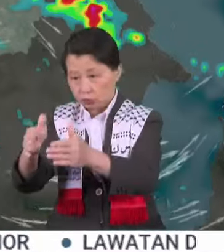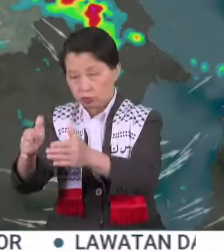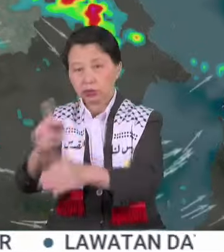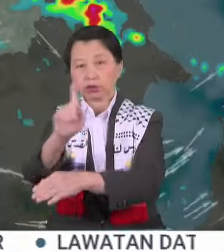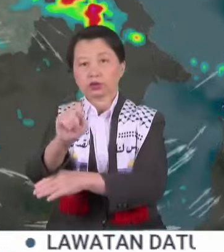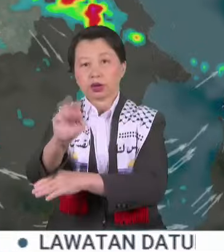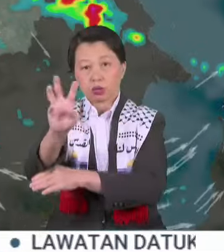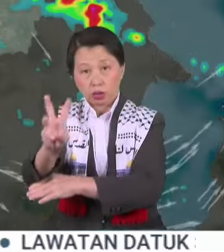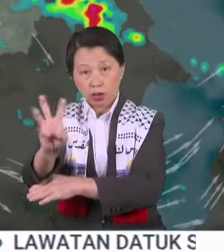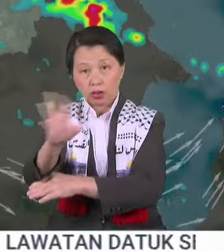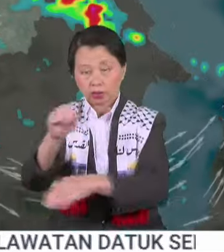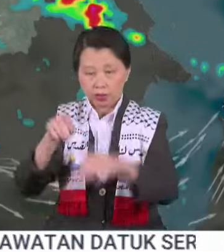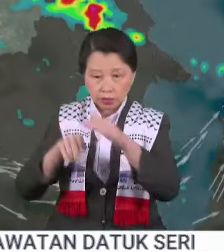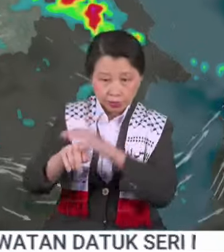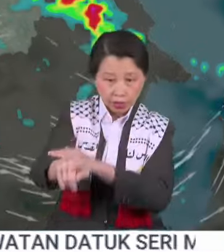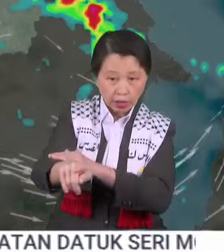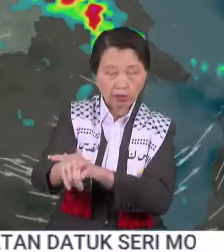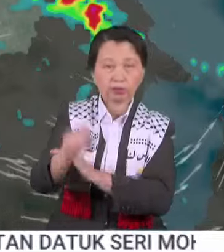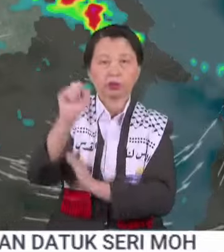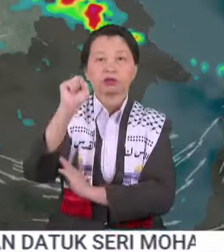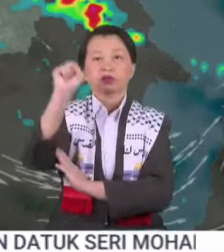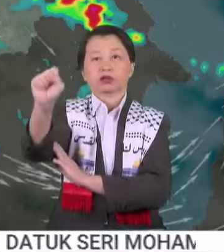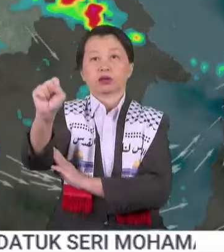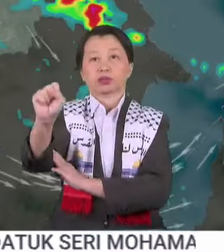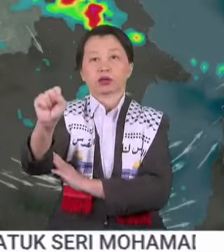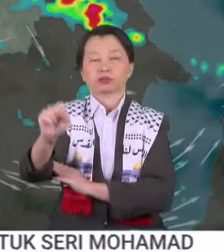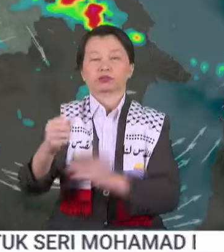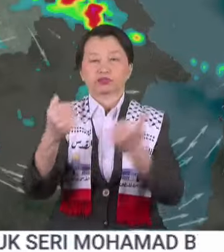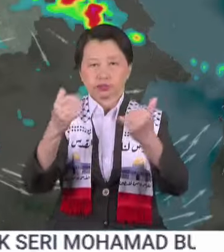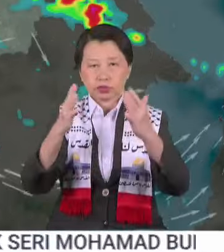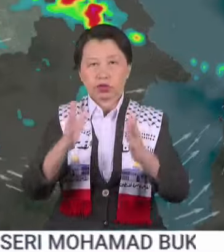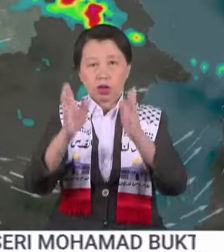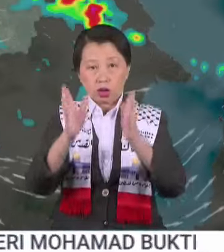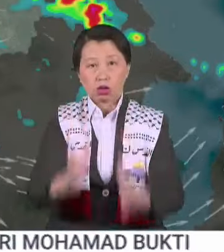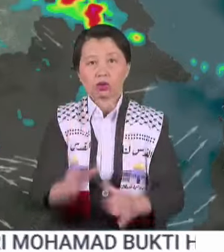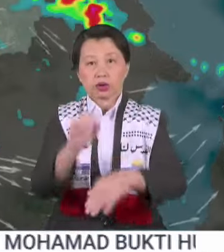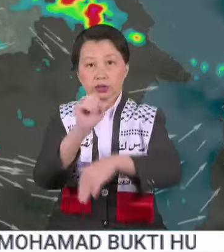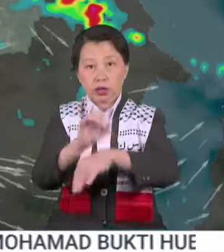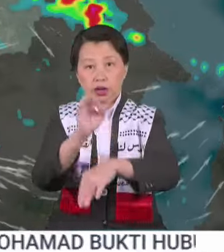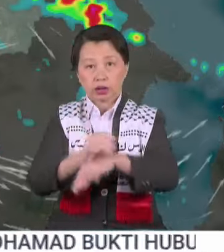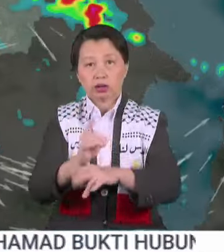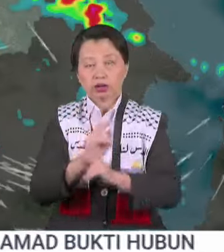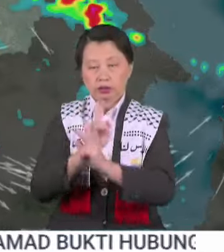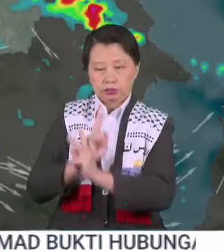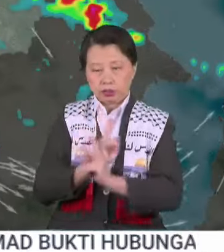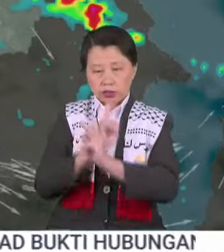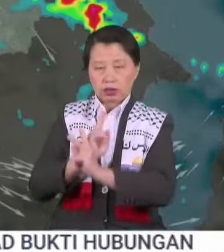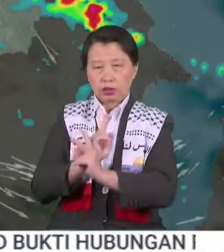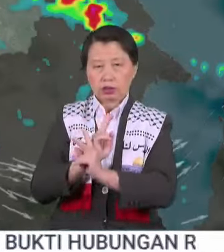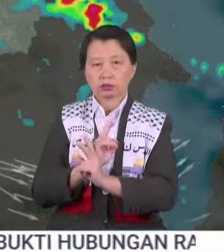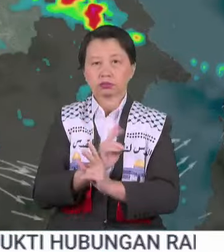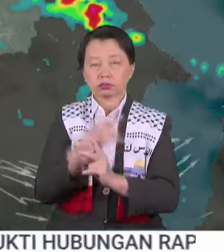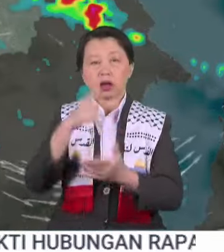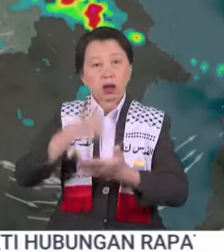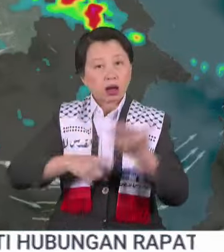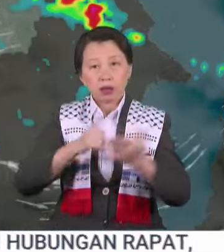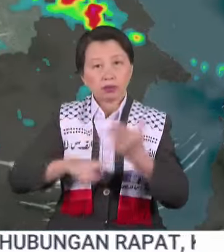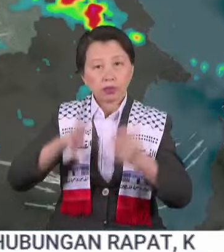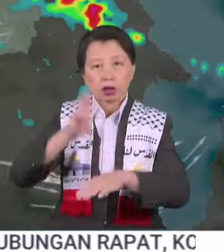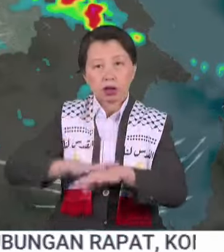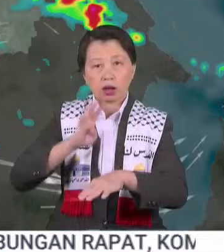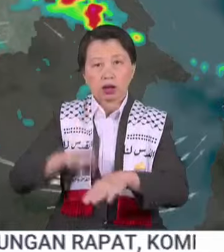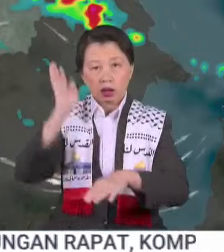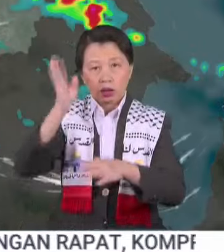bahagian Tawau dan juga pedalaman negeri Sabah. Justru itu, orang awam dinasihatkan untuk sentiasa berhati-hati dan peka dengan sebarang amaran